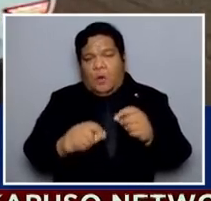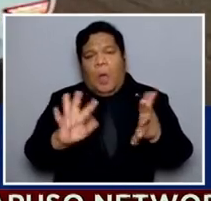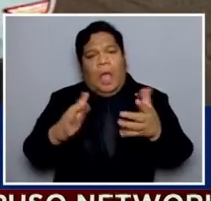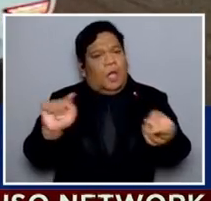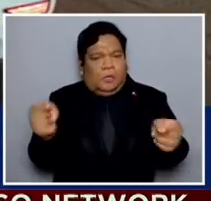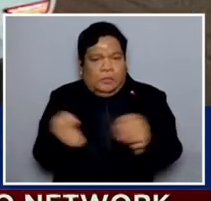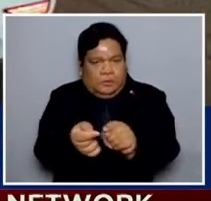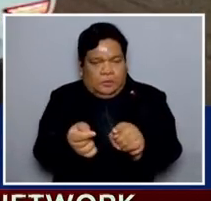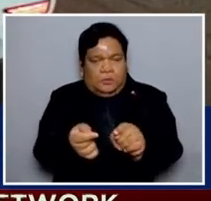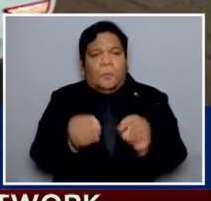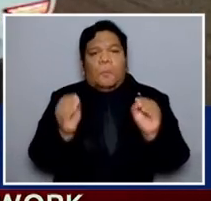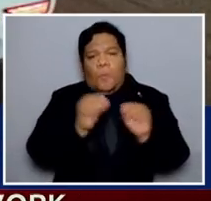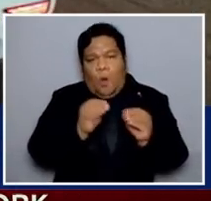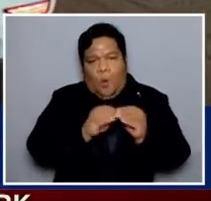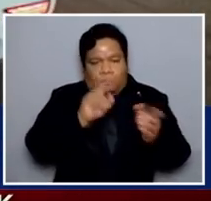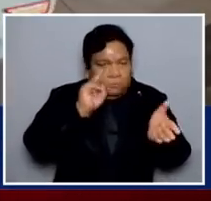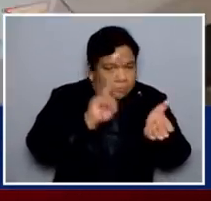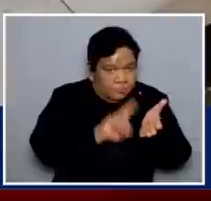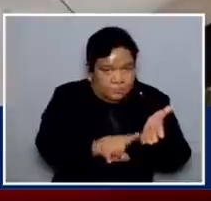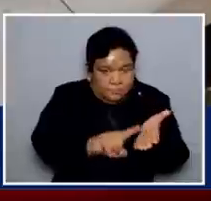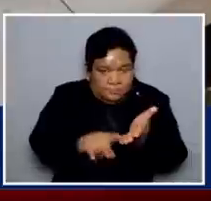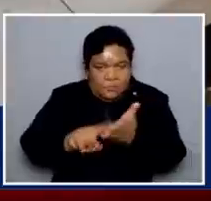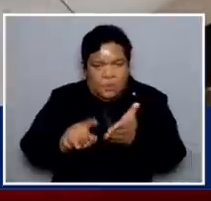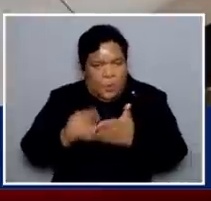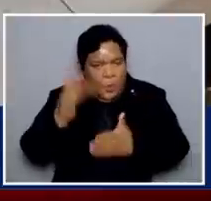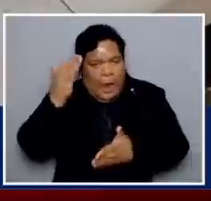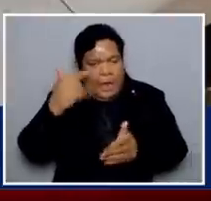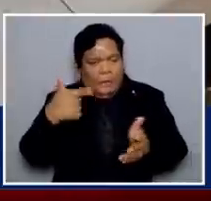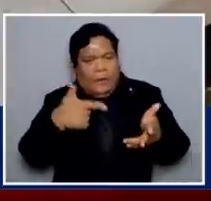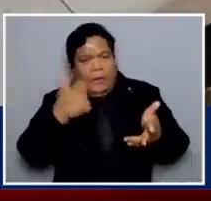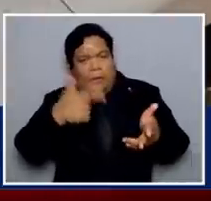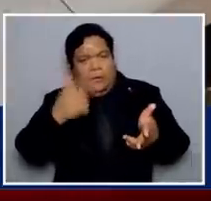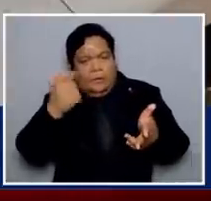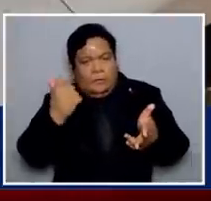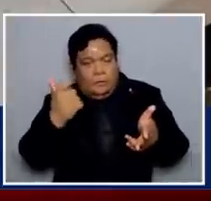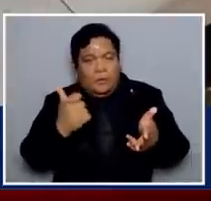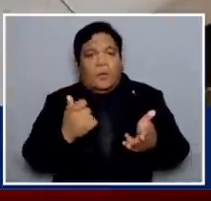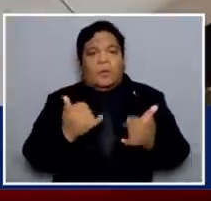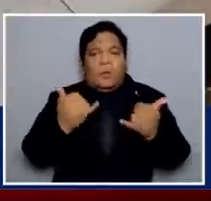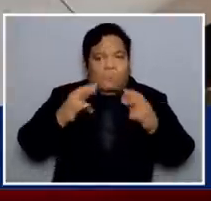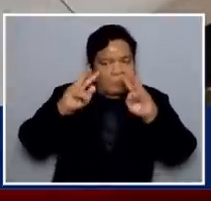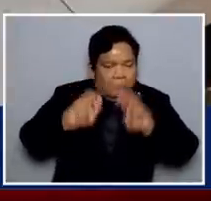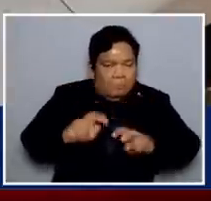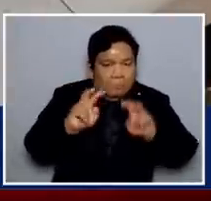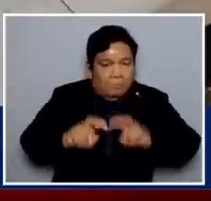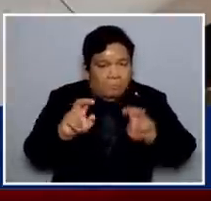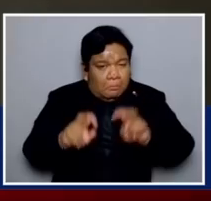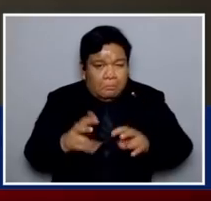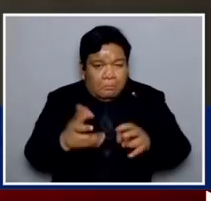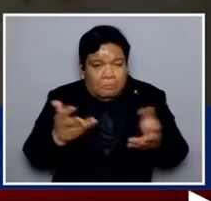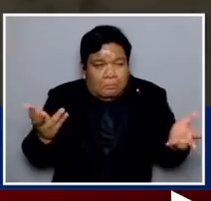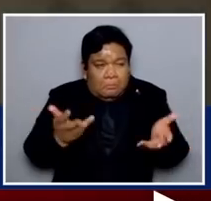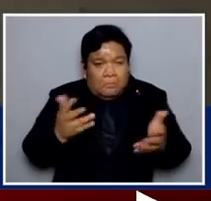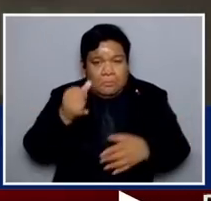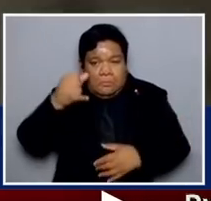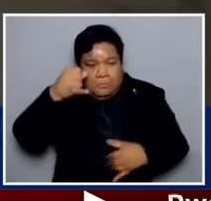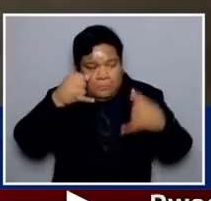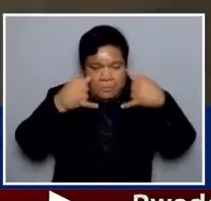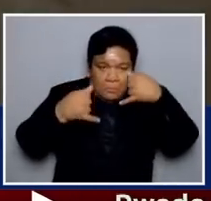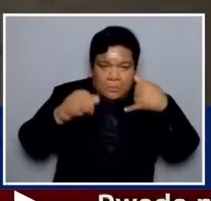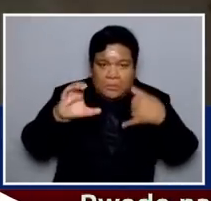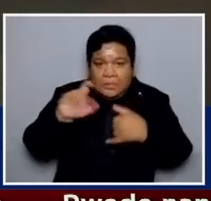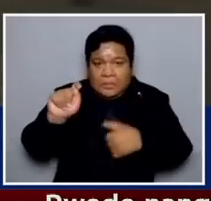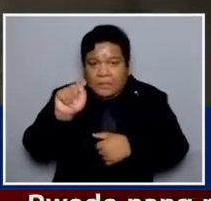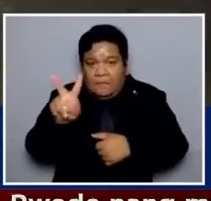ang imbestigasyon sa motibo ng pamamaril habang pinag-aaralan na rin ang mga kuha ng CCTV sa